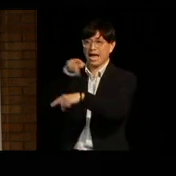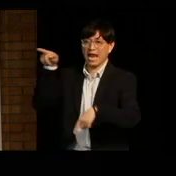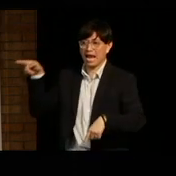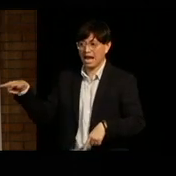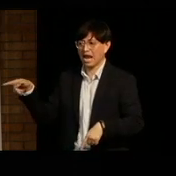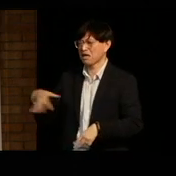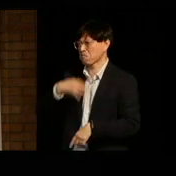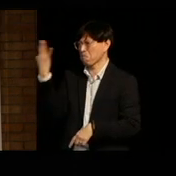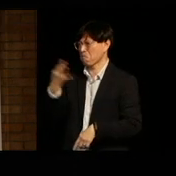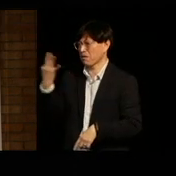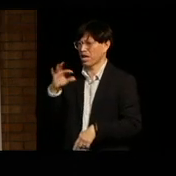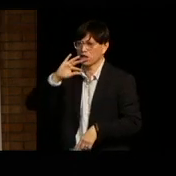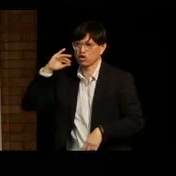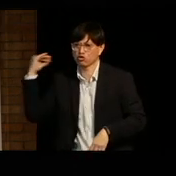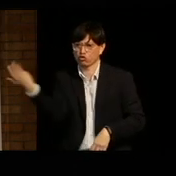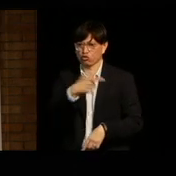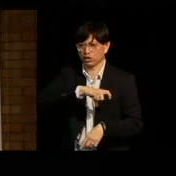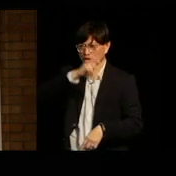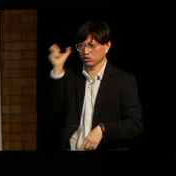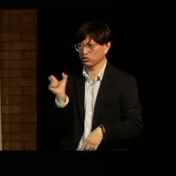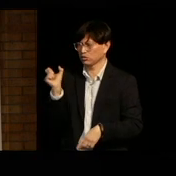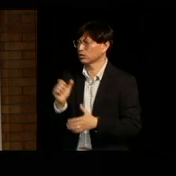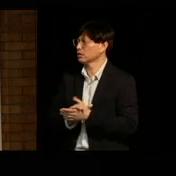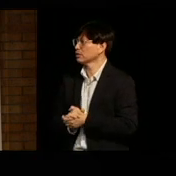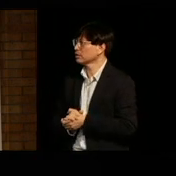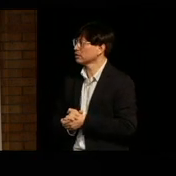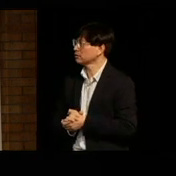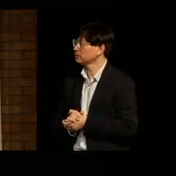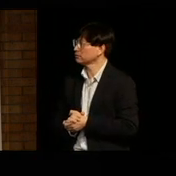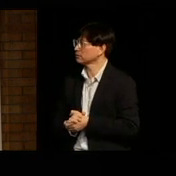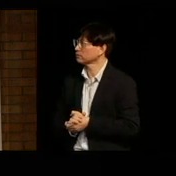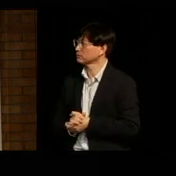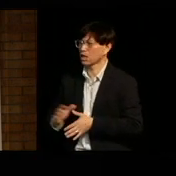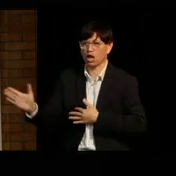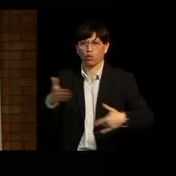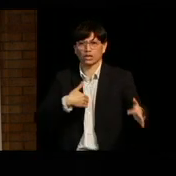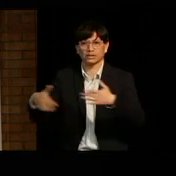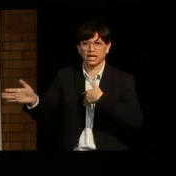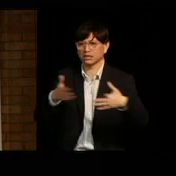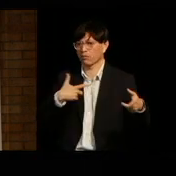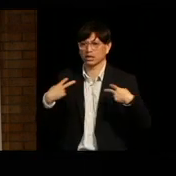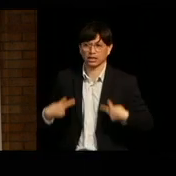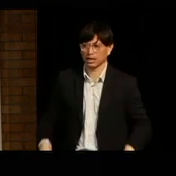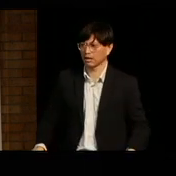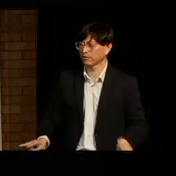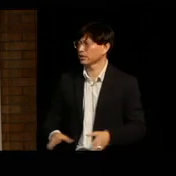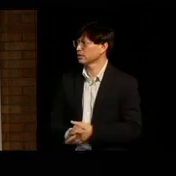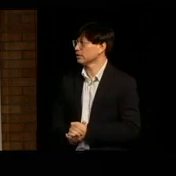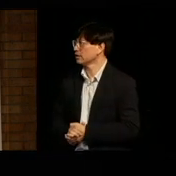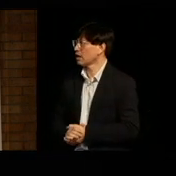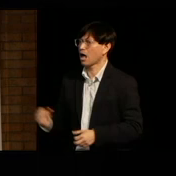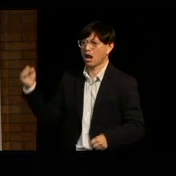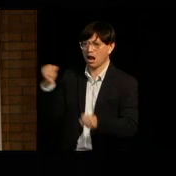va bene vivo tutti i giorni queste difficoltà comunicative in tutti gli ambiti della della vita e sociale